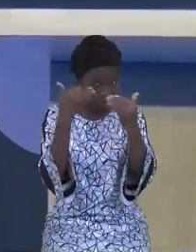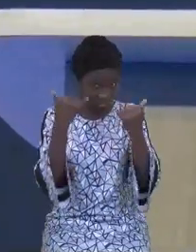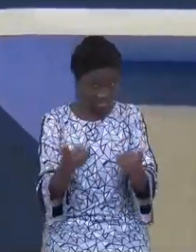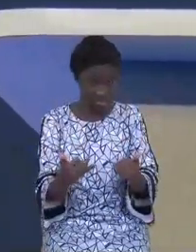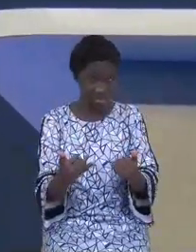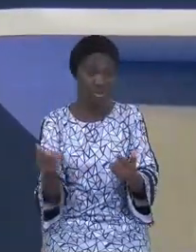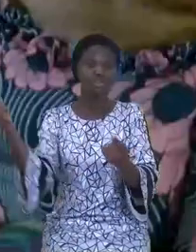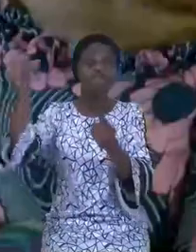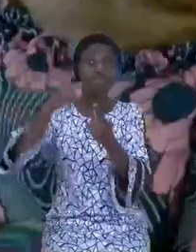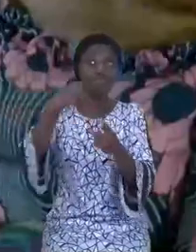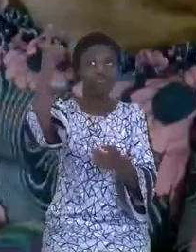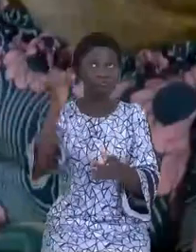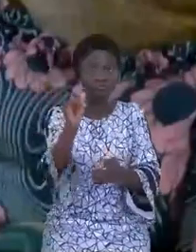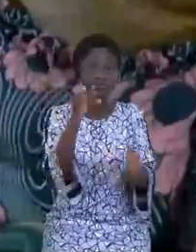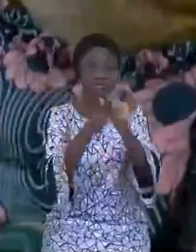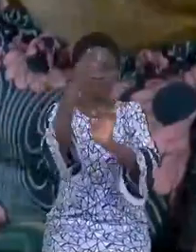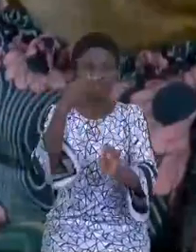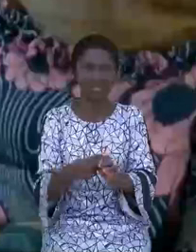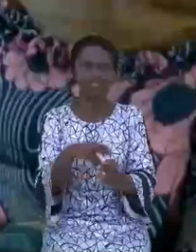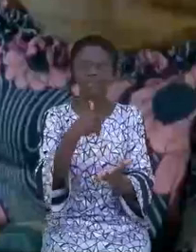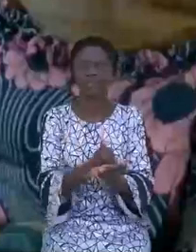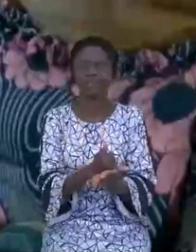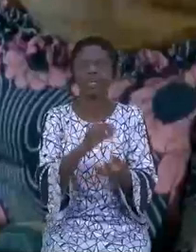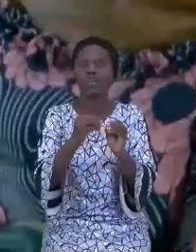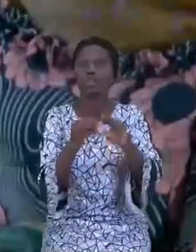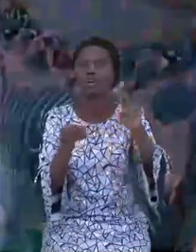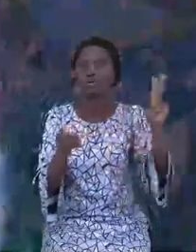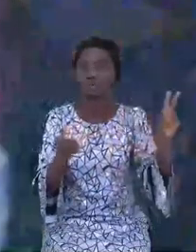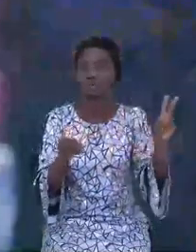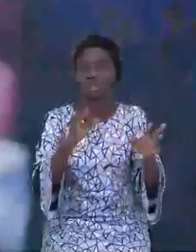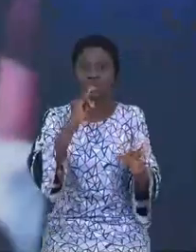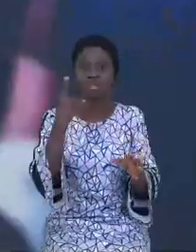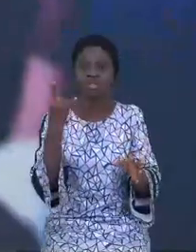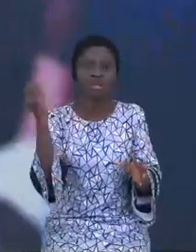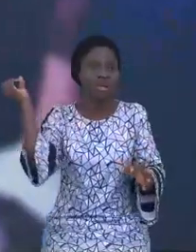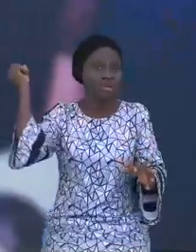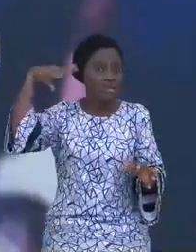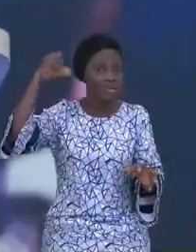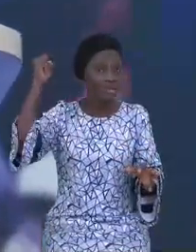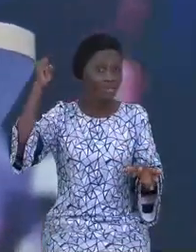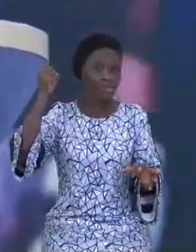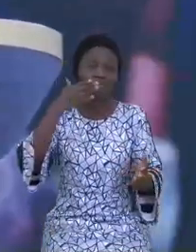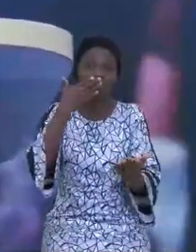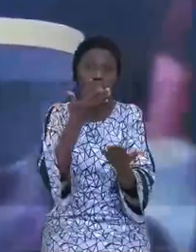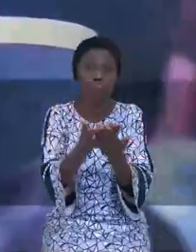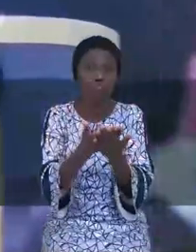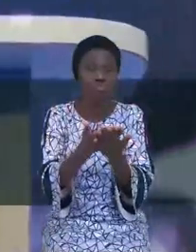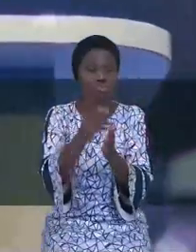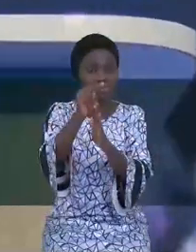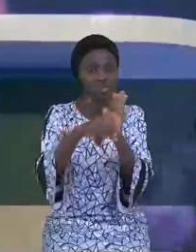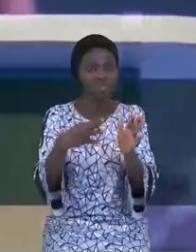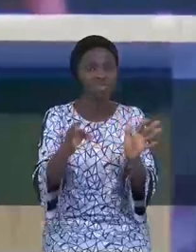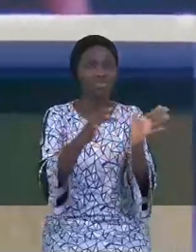jusqu'à maintenant et dans l'éternité au nom de Jésus. Deuxième point, la bonté gracieuse de Jésus pour